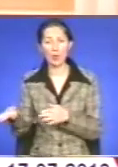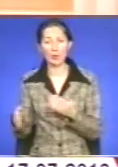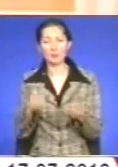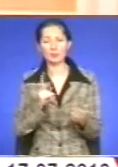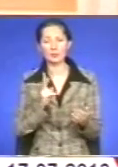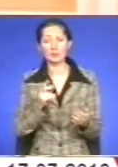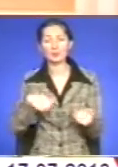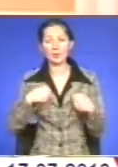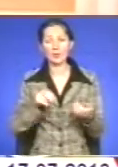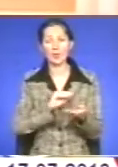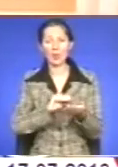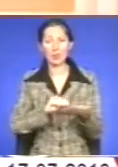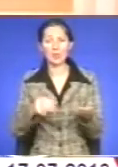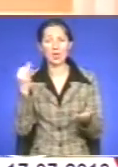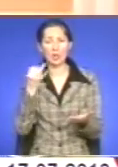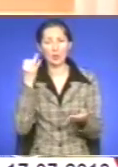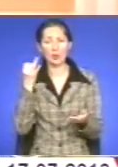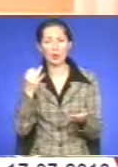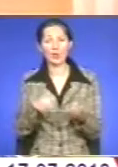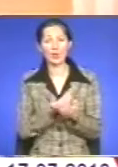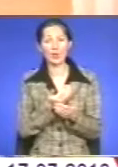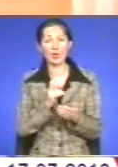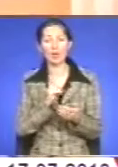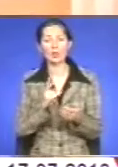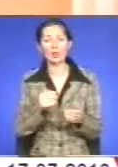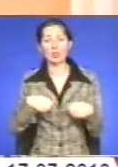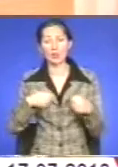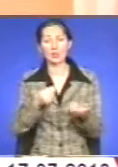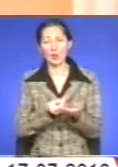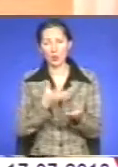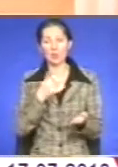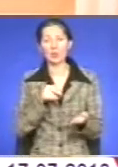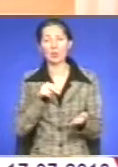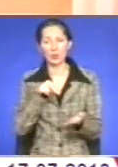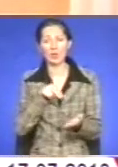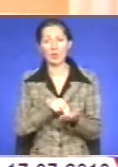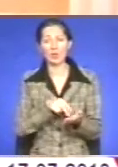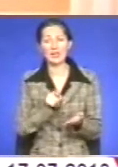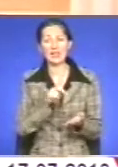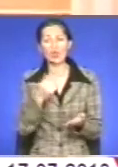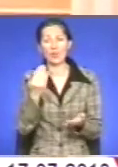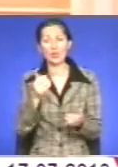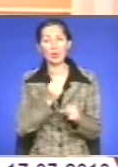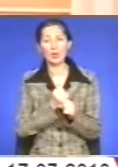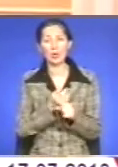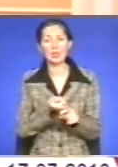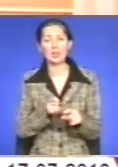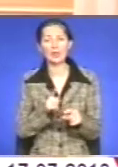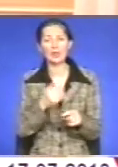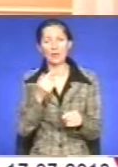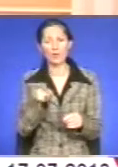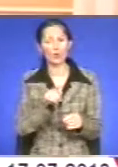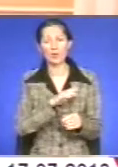історію переписати, дехто старається оцінки свої розставити, але те, що ви зробили, це воно